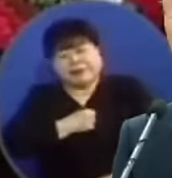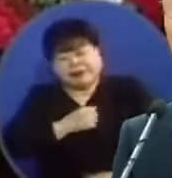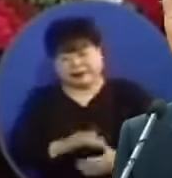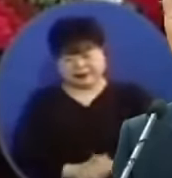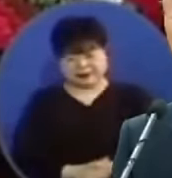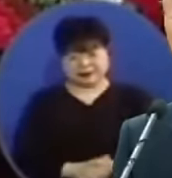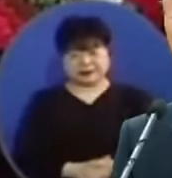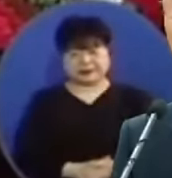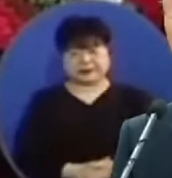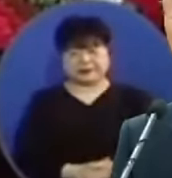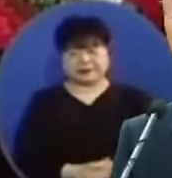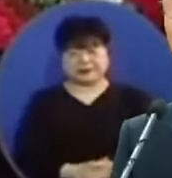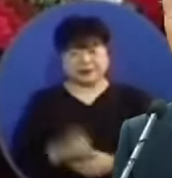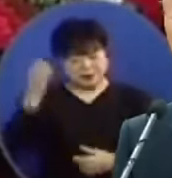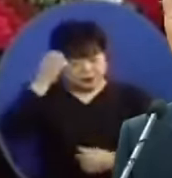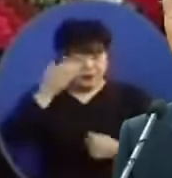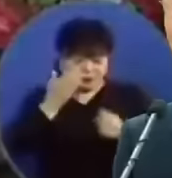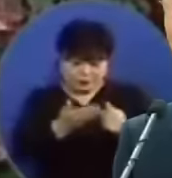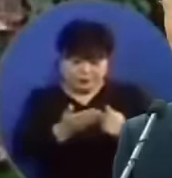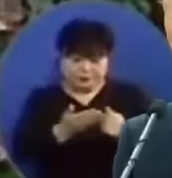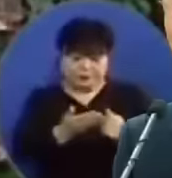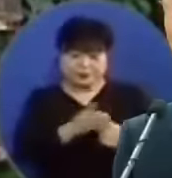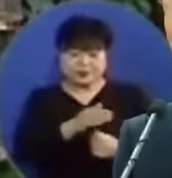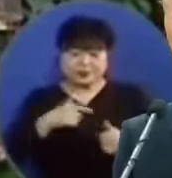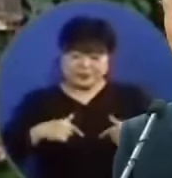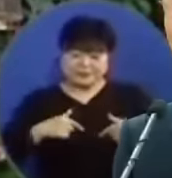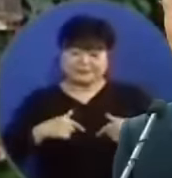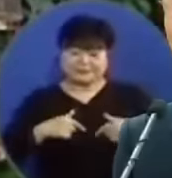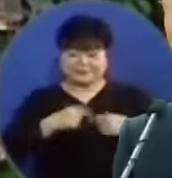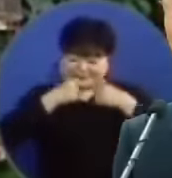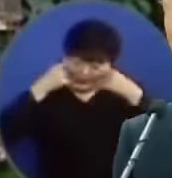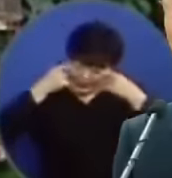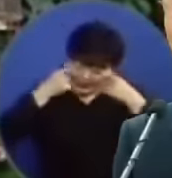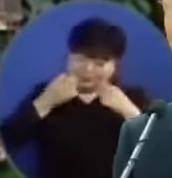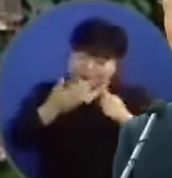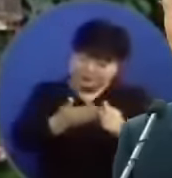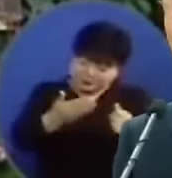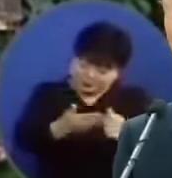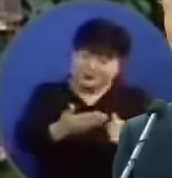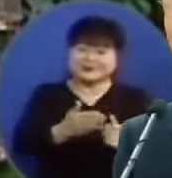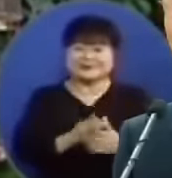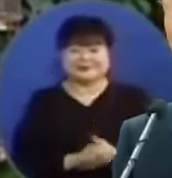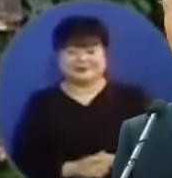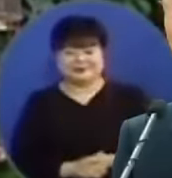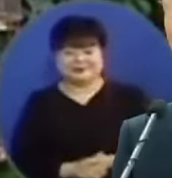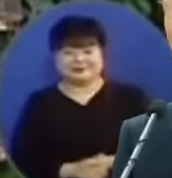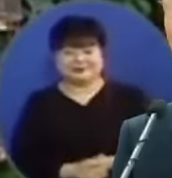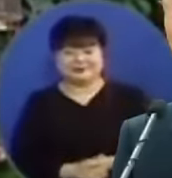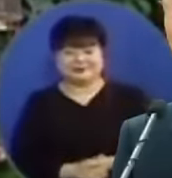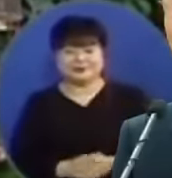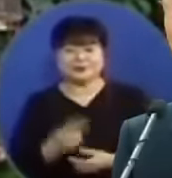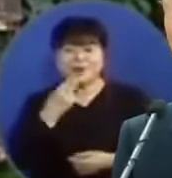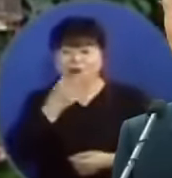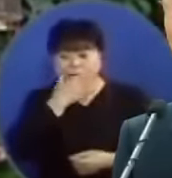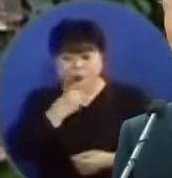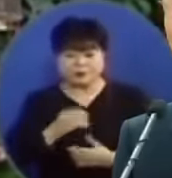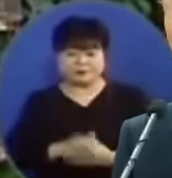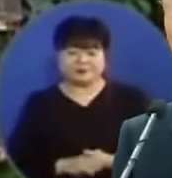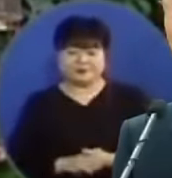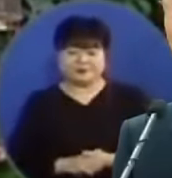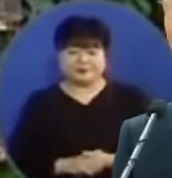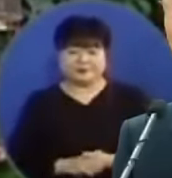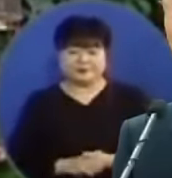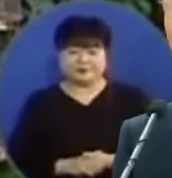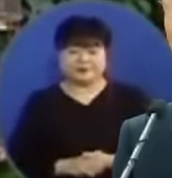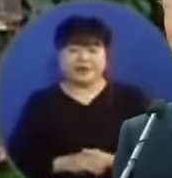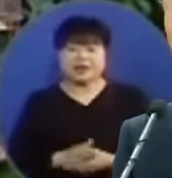없습니다. 성령님은 우리를 기쁘고 즐거움을 가지고 살게 만들어 주시는 것입니다. 요한복음 16장 20절로